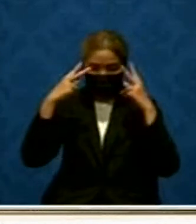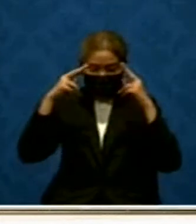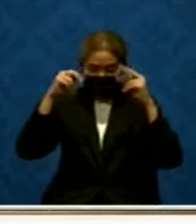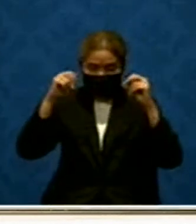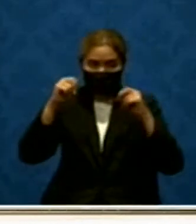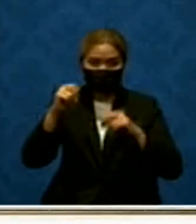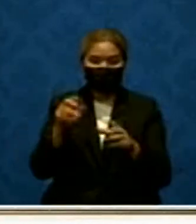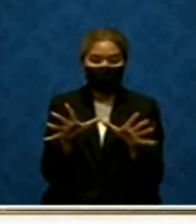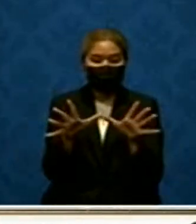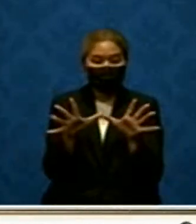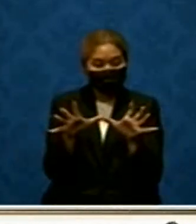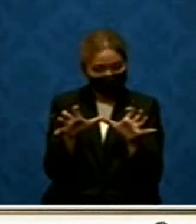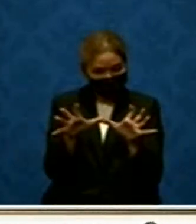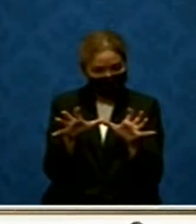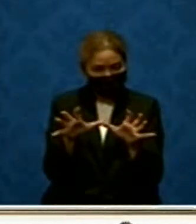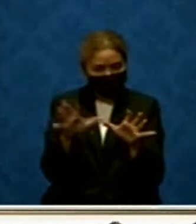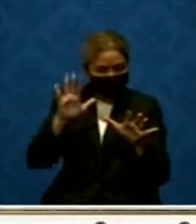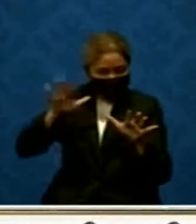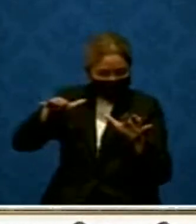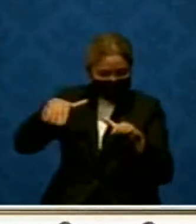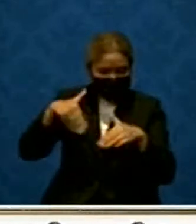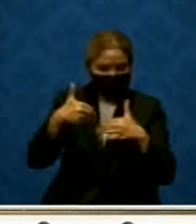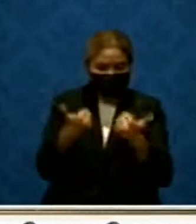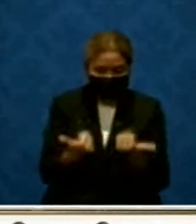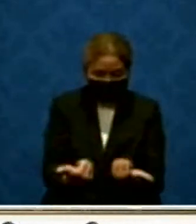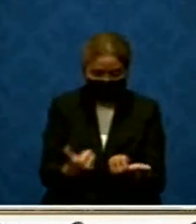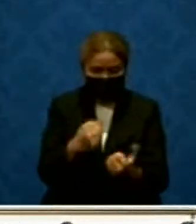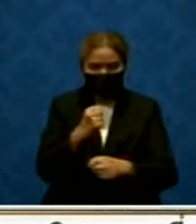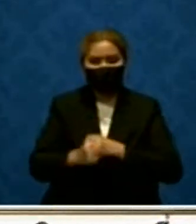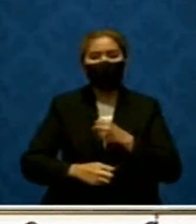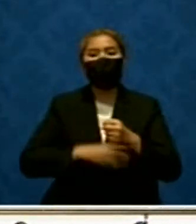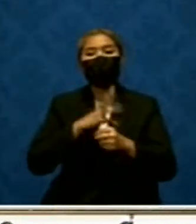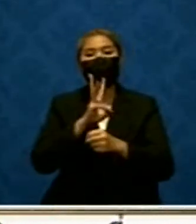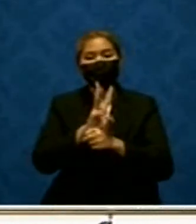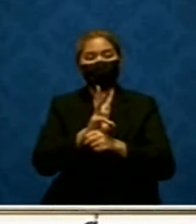ยุทธิเขาไปรวมปัจชุบั ovคู stead